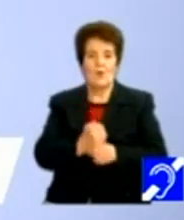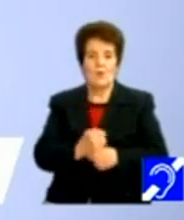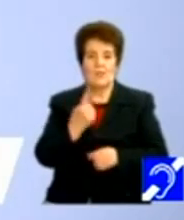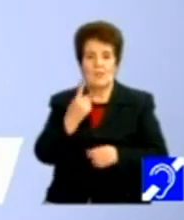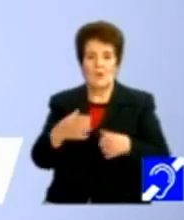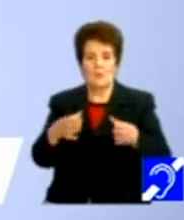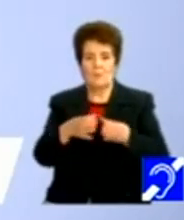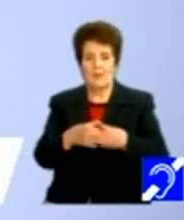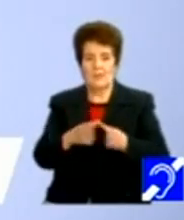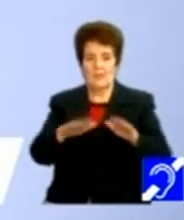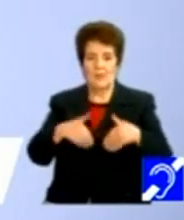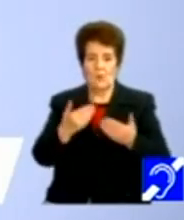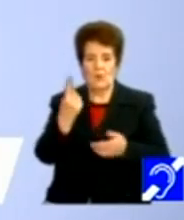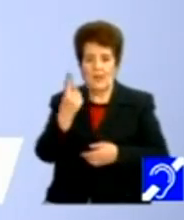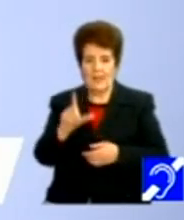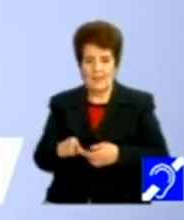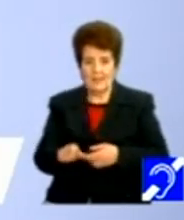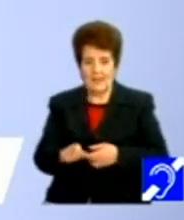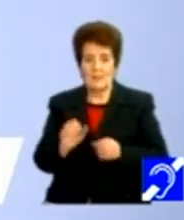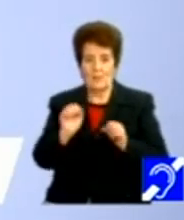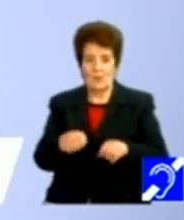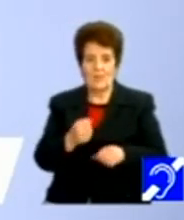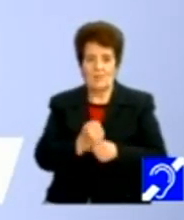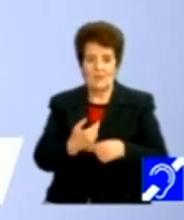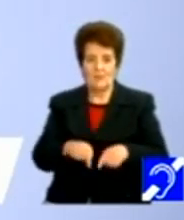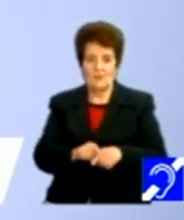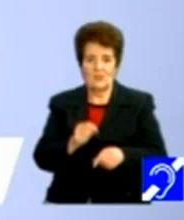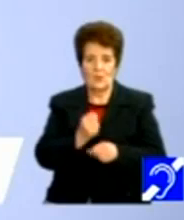un partid și de un candidat care poate face acest lucru.